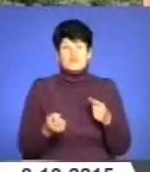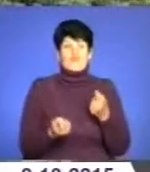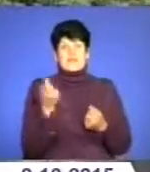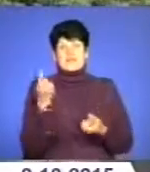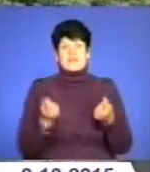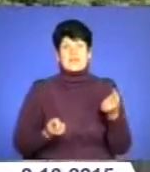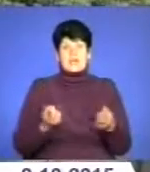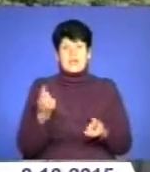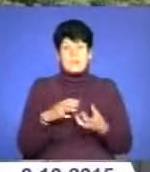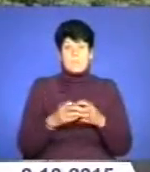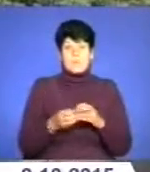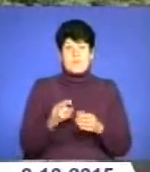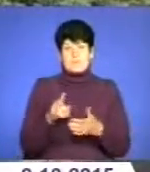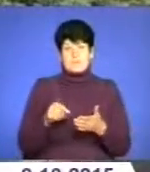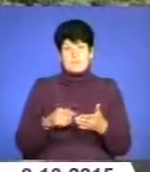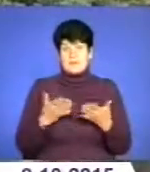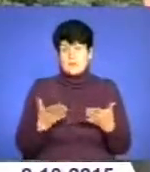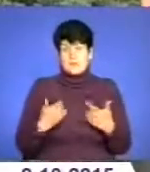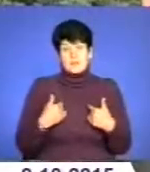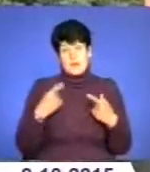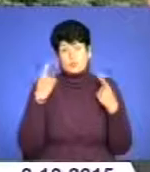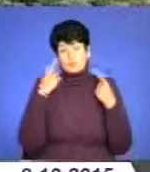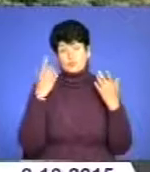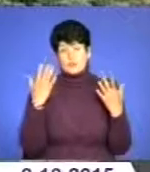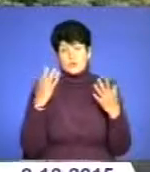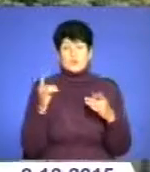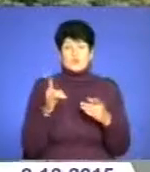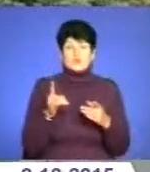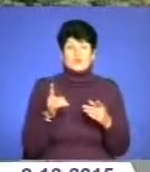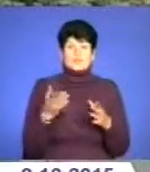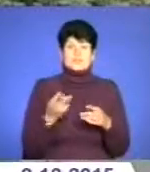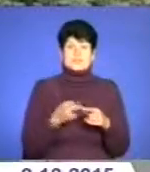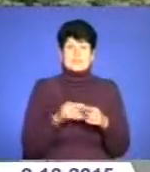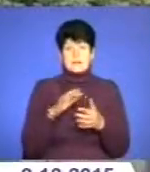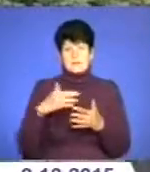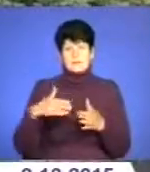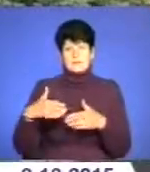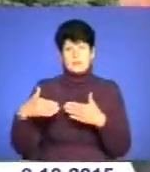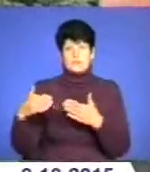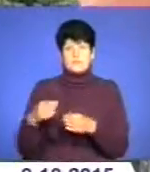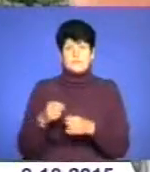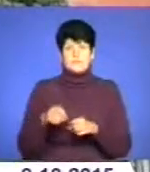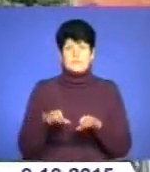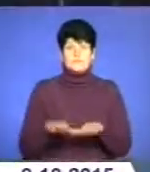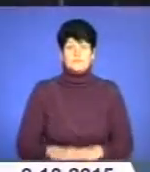певні проблемні питання. Ну, але я думаю, що це все по ходу буде вирішуватися.